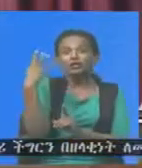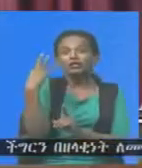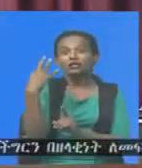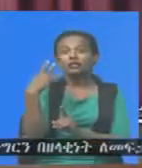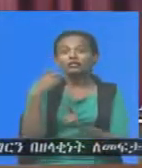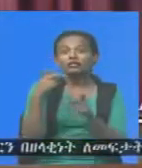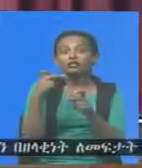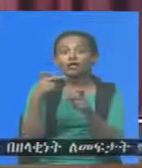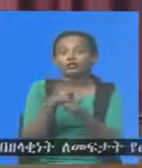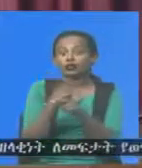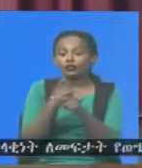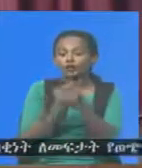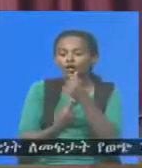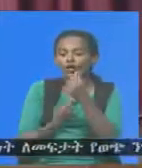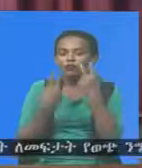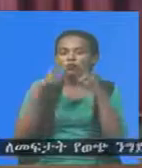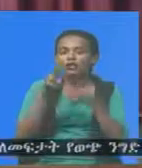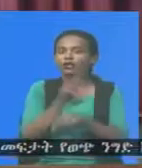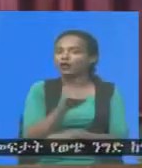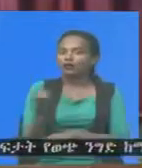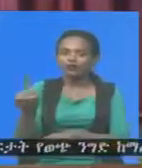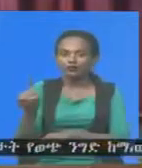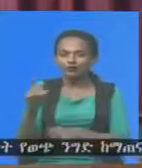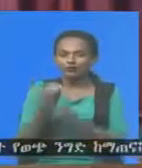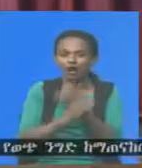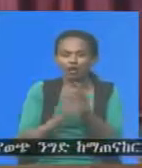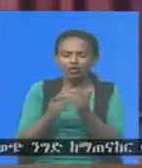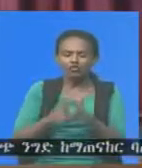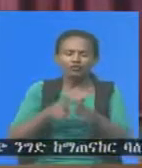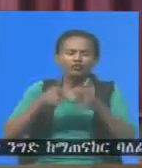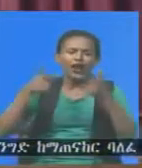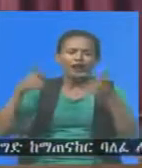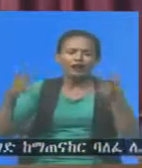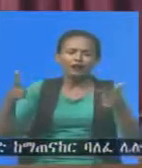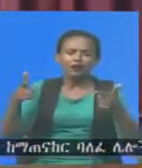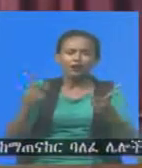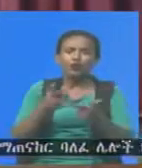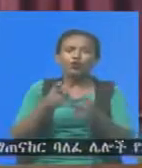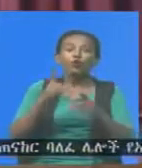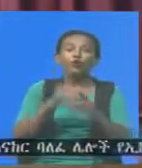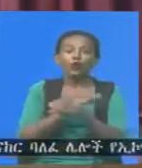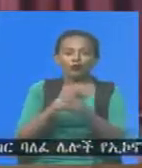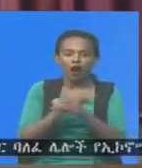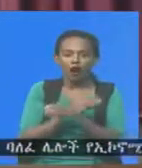አይደለም። በአገራችን ትላልቅ ኩባንያ በመንግስት